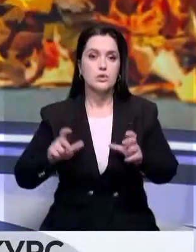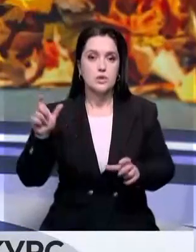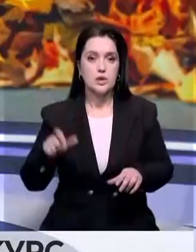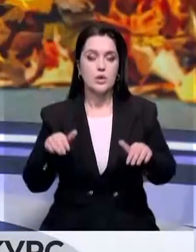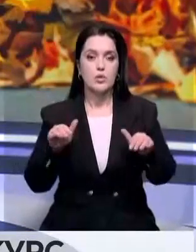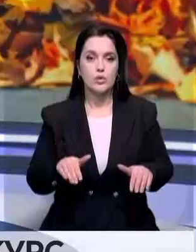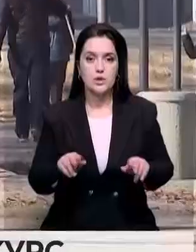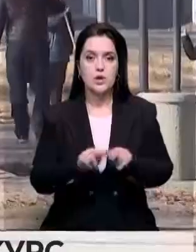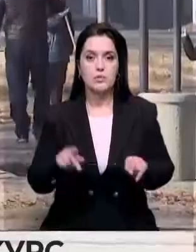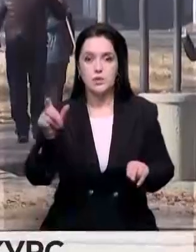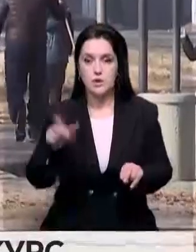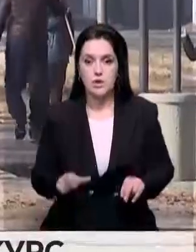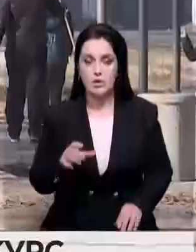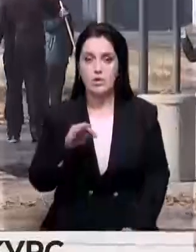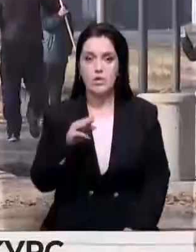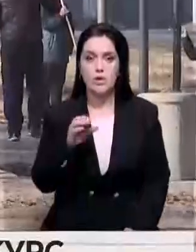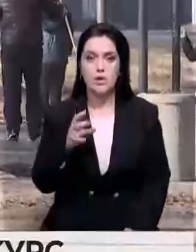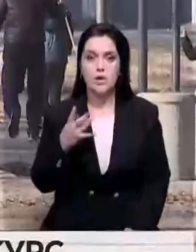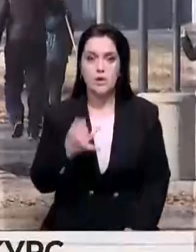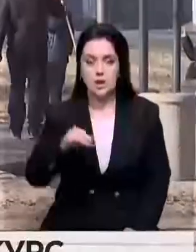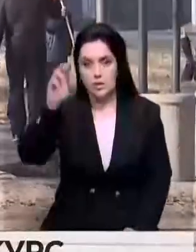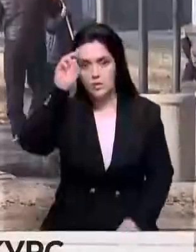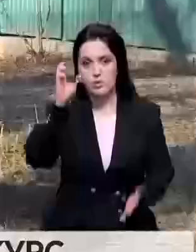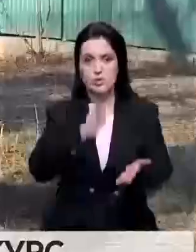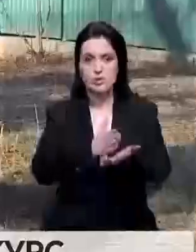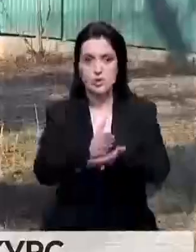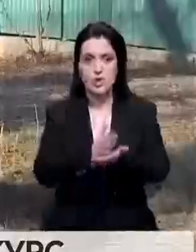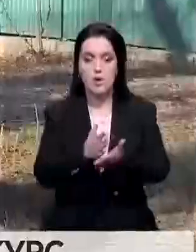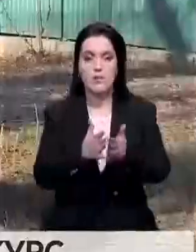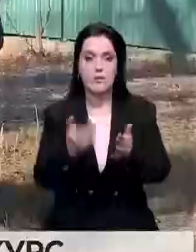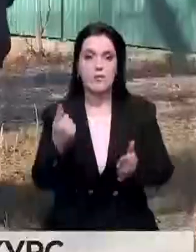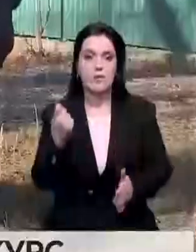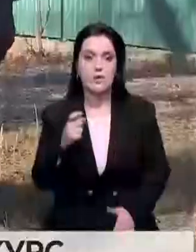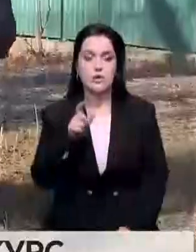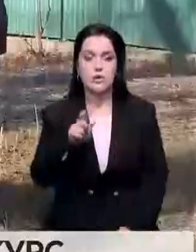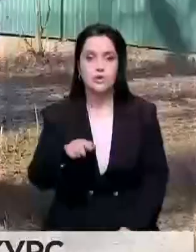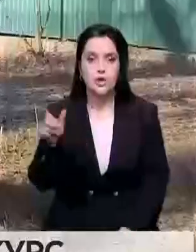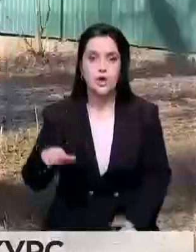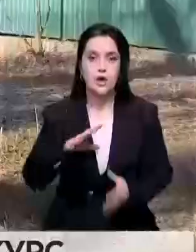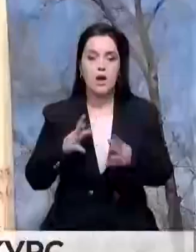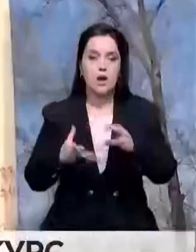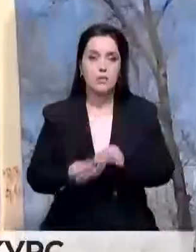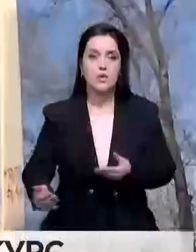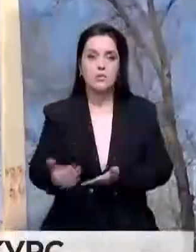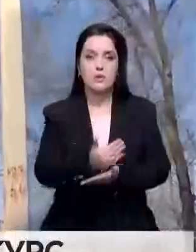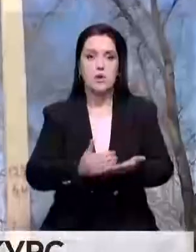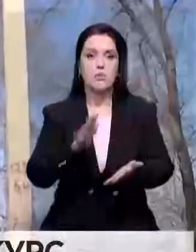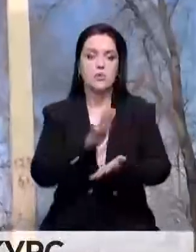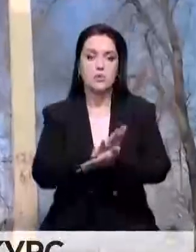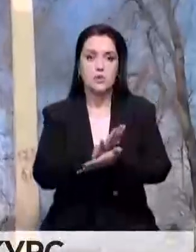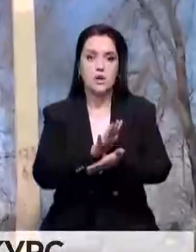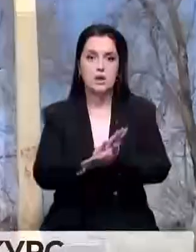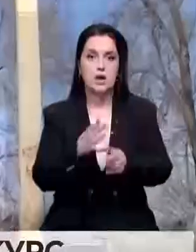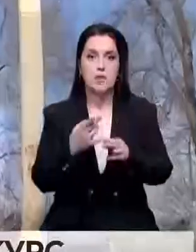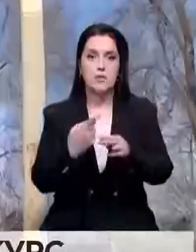участие студенты, колледжи, педагоги, жители села Оттинай и госслужащие. Всего больше сотни человек по объему собранного мусора